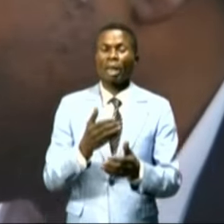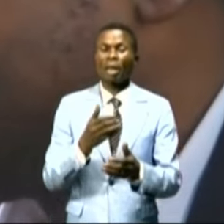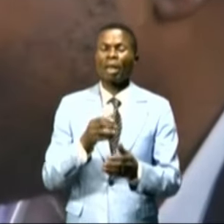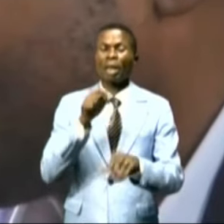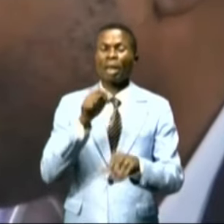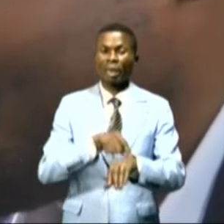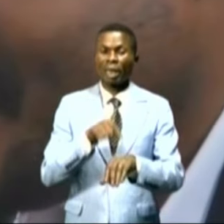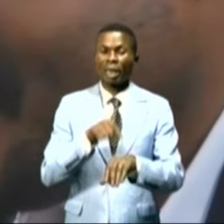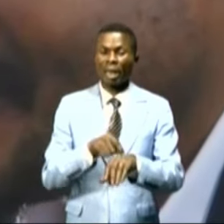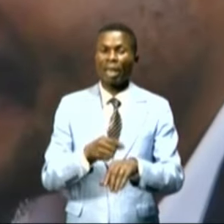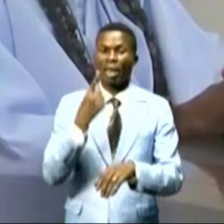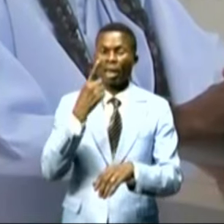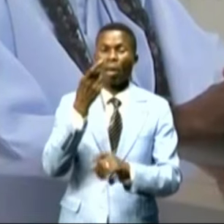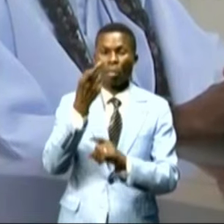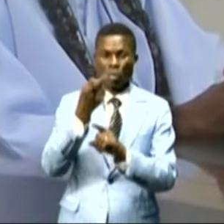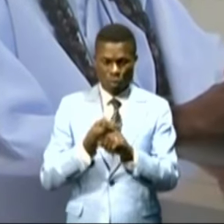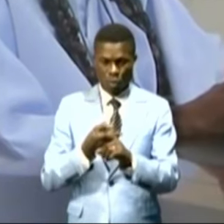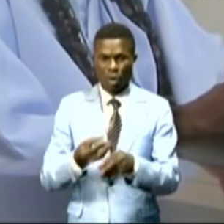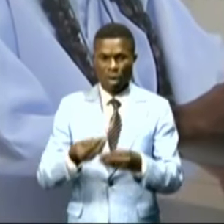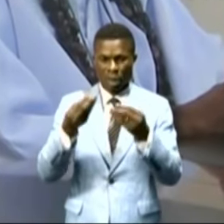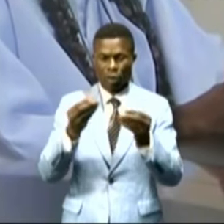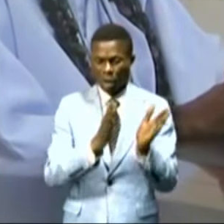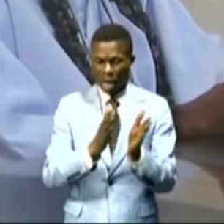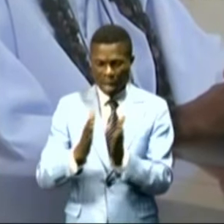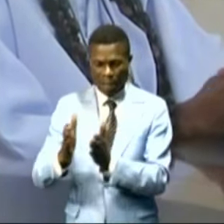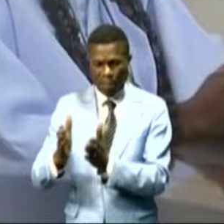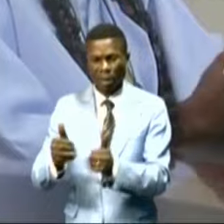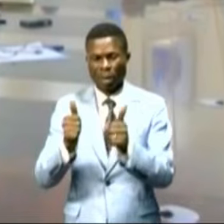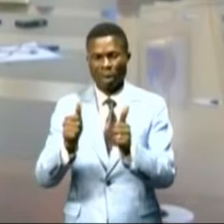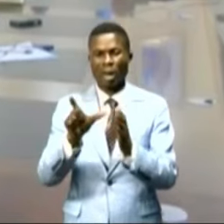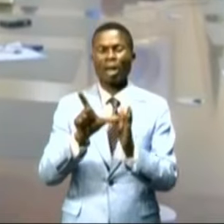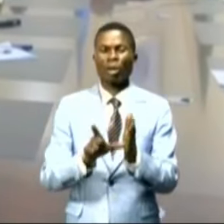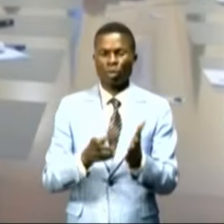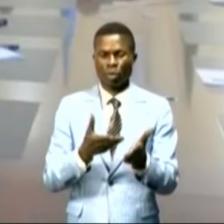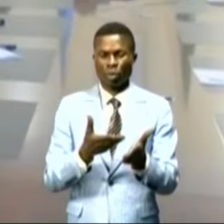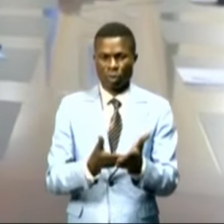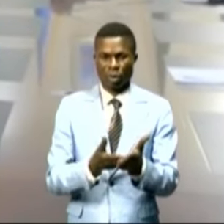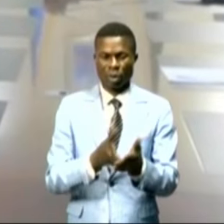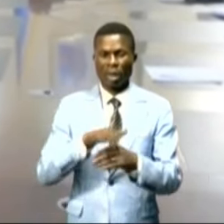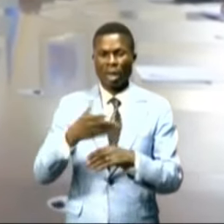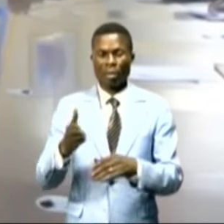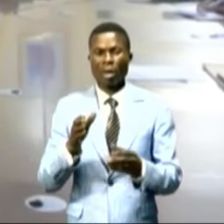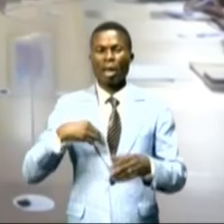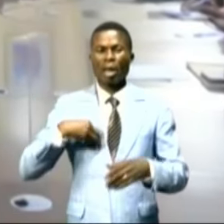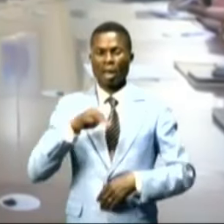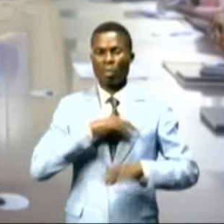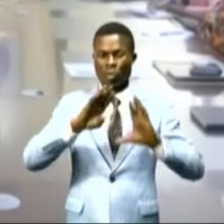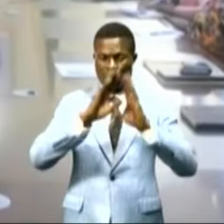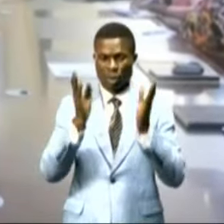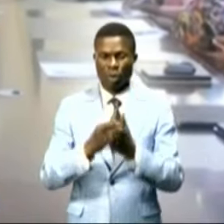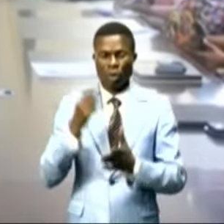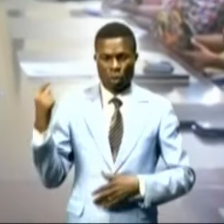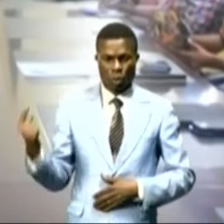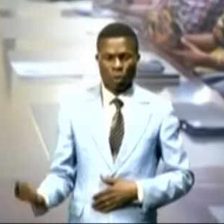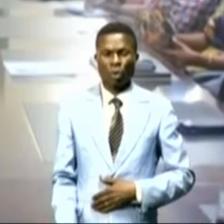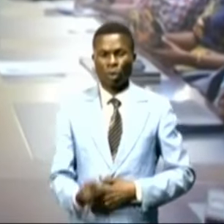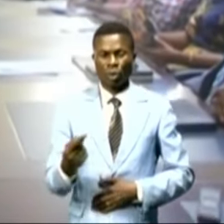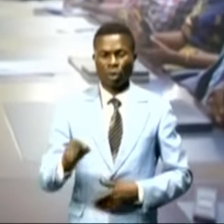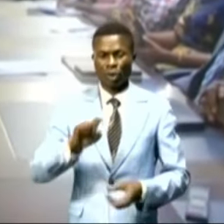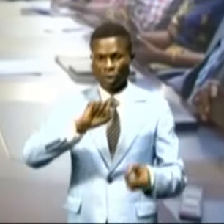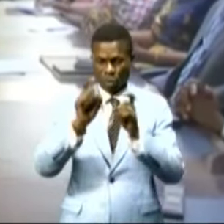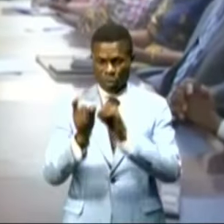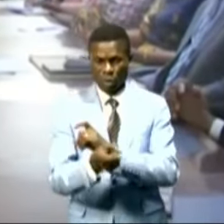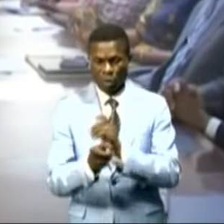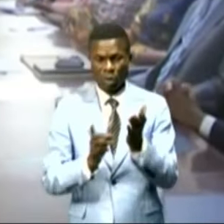concernés a été donné pour qu'ils se conforment à la loi. Vient ensuite les membres de la commission permanente des réformes du